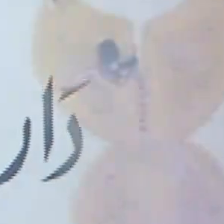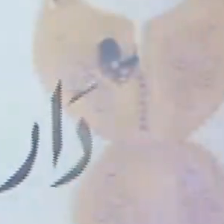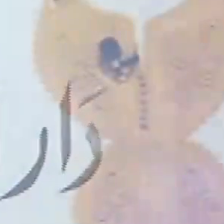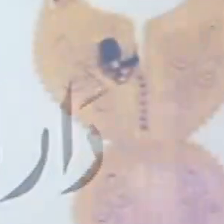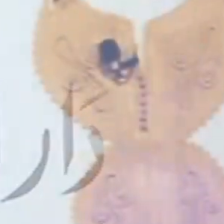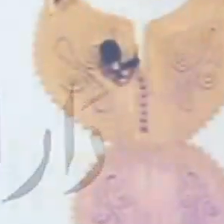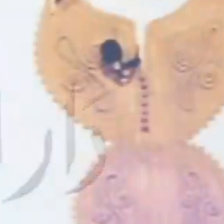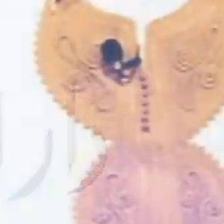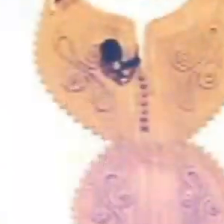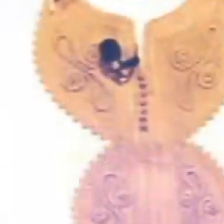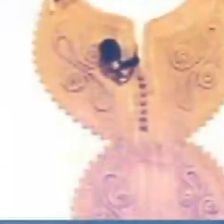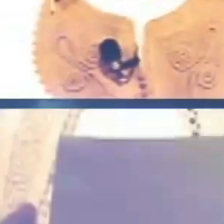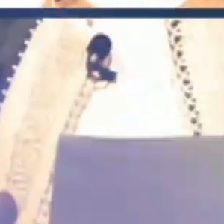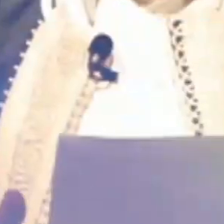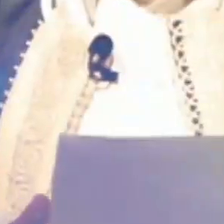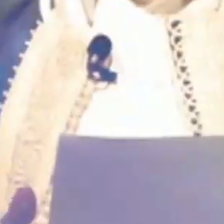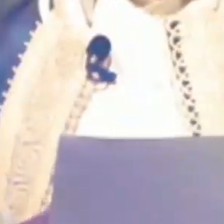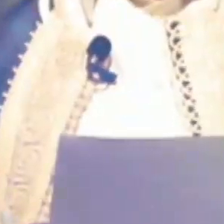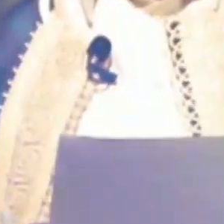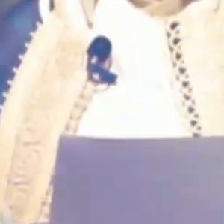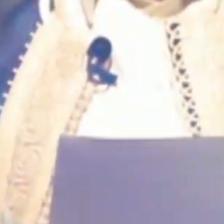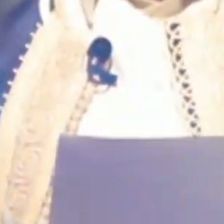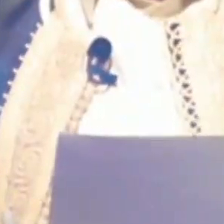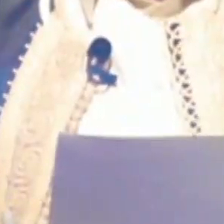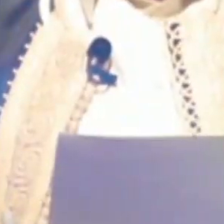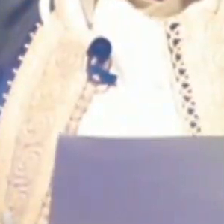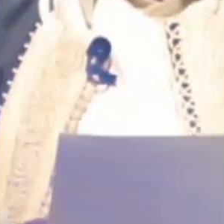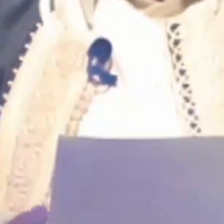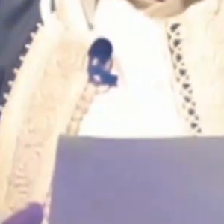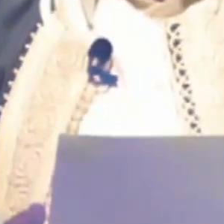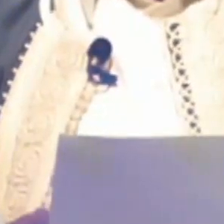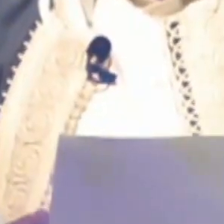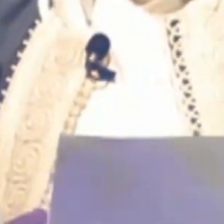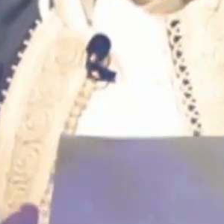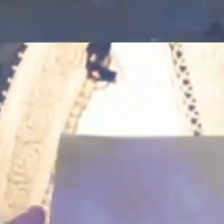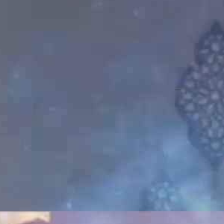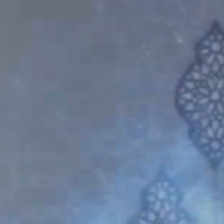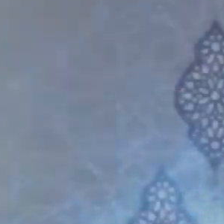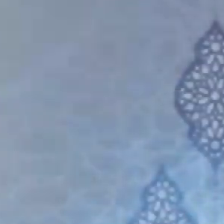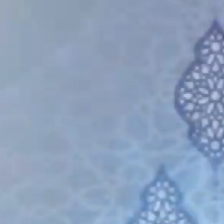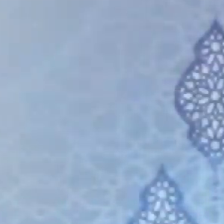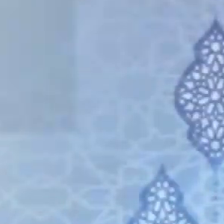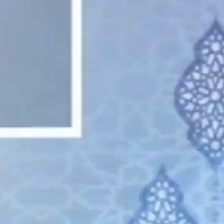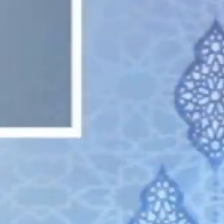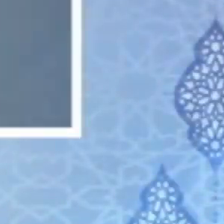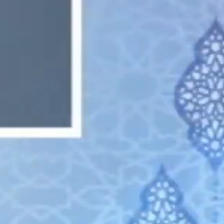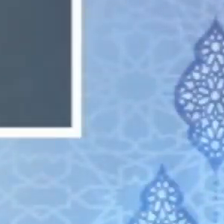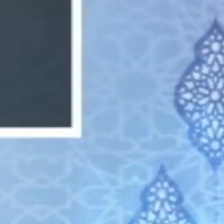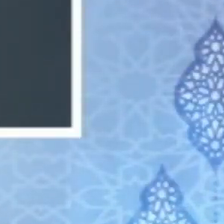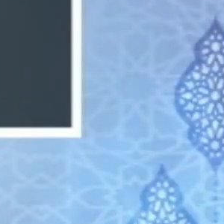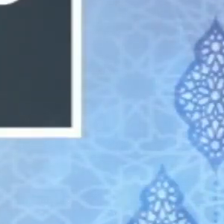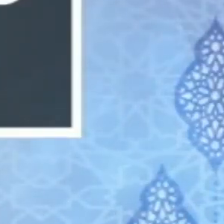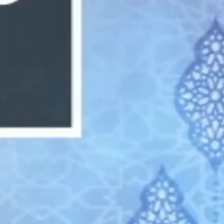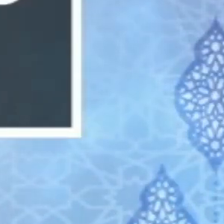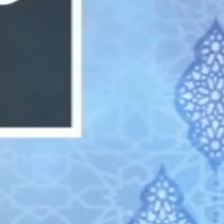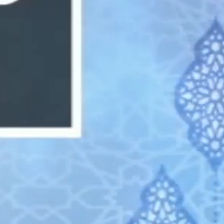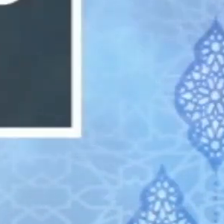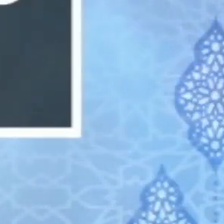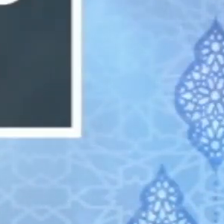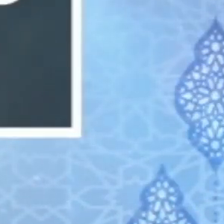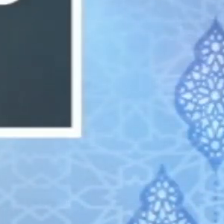وناخذ من ضياهم اخاءا ان امر الناس شرورا